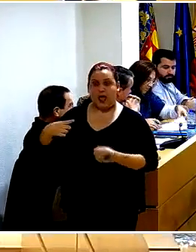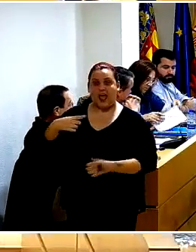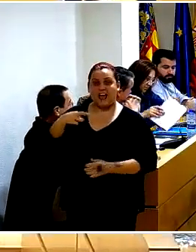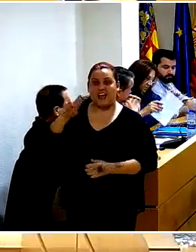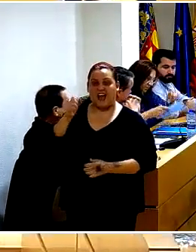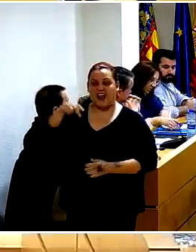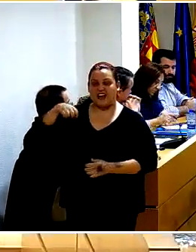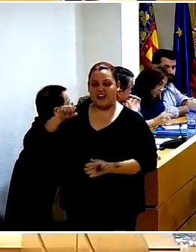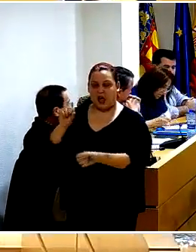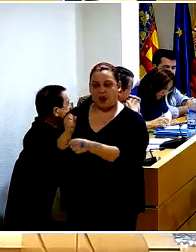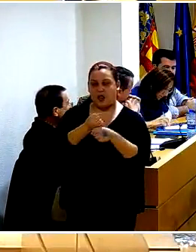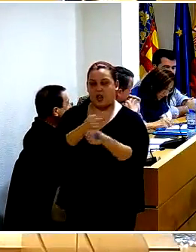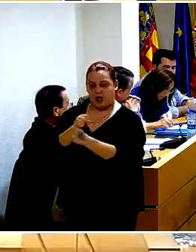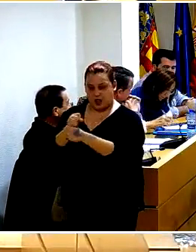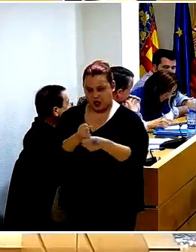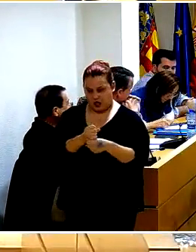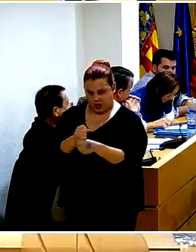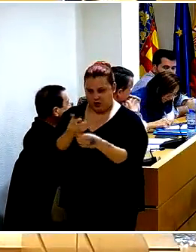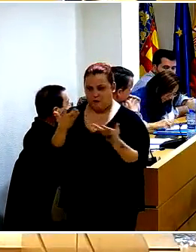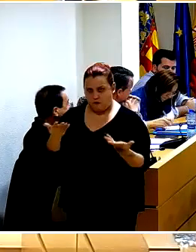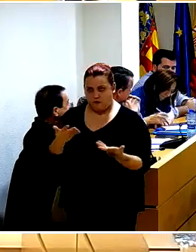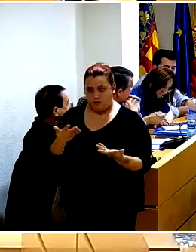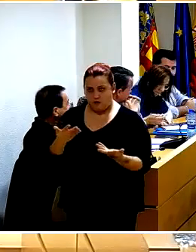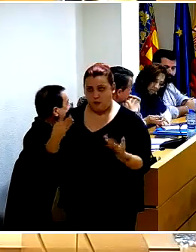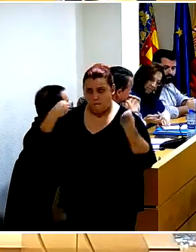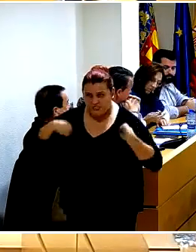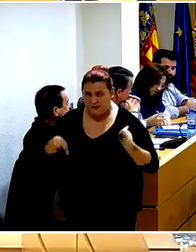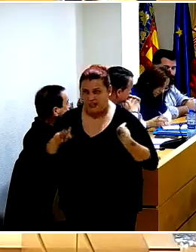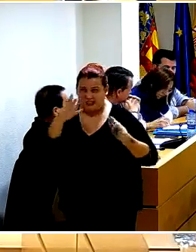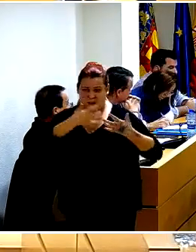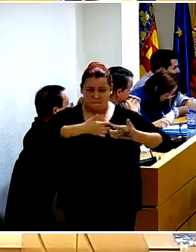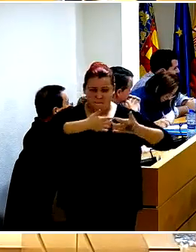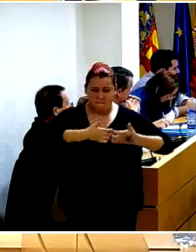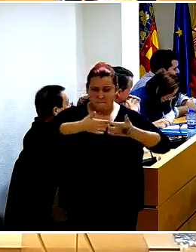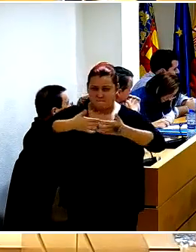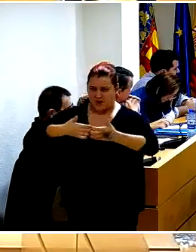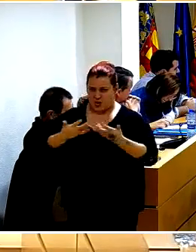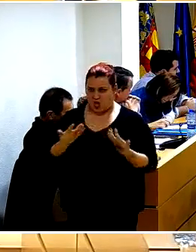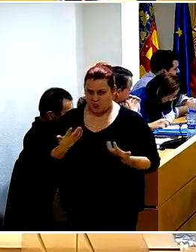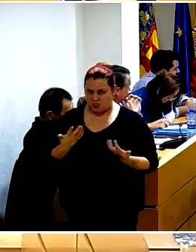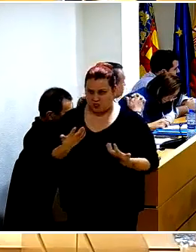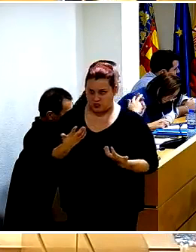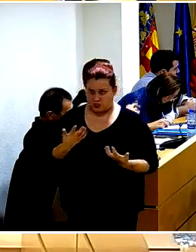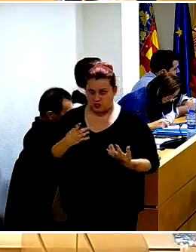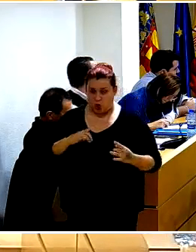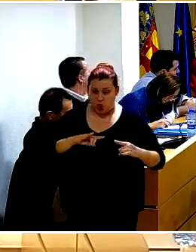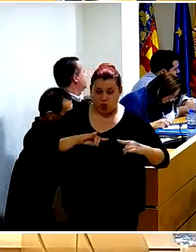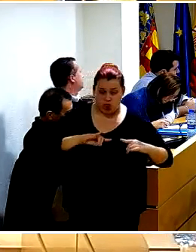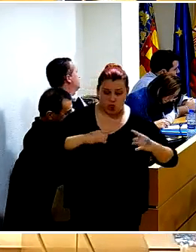agranant, val? Ara mateix n'hi ha tres màquines de doble i